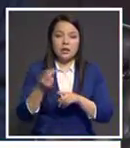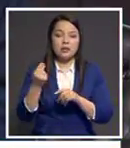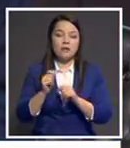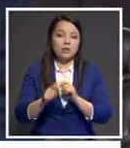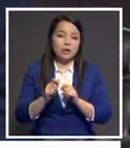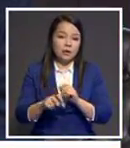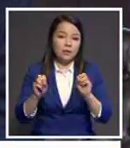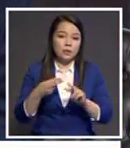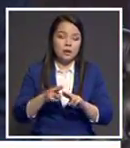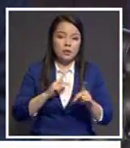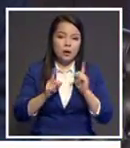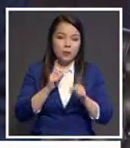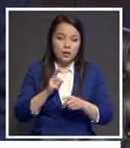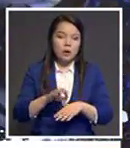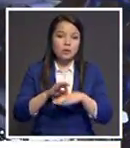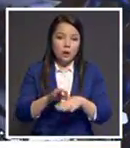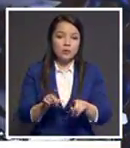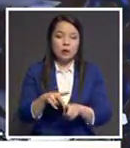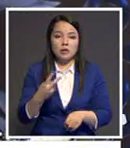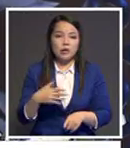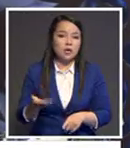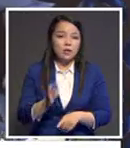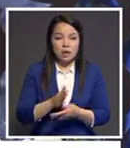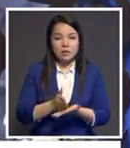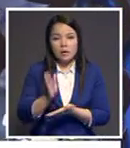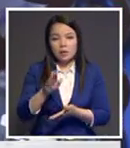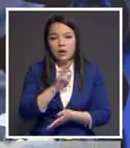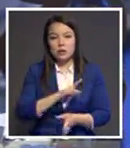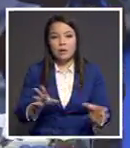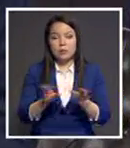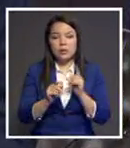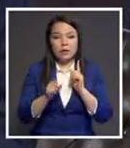отырысынан кейін болған кездесуде тараптар екіжақты әріптестік пен стратегиялық серіктестік жайын талқылады.